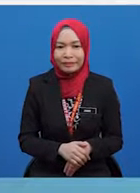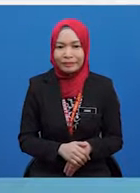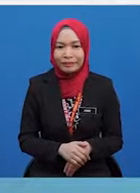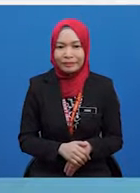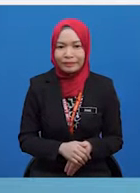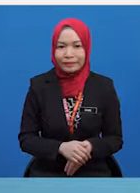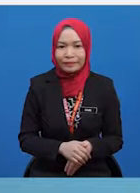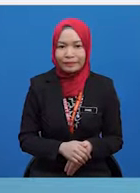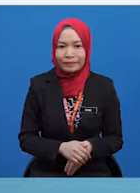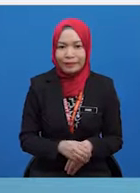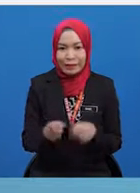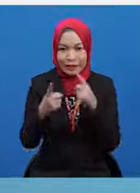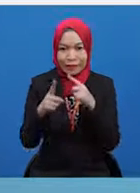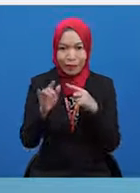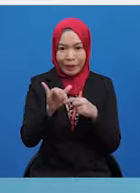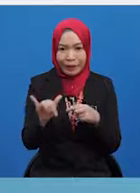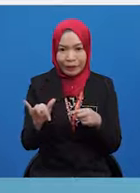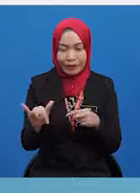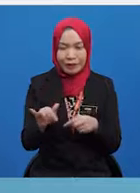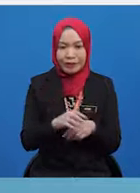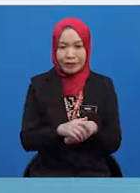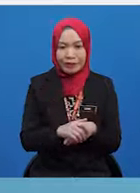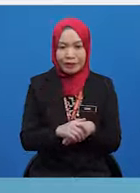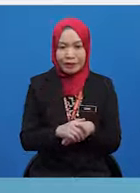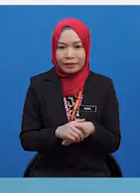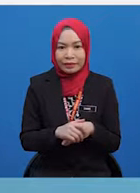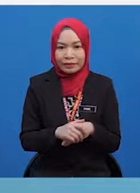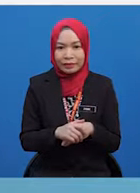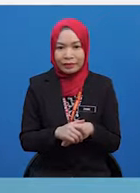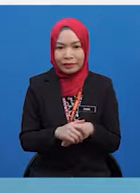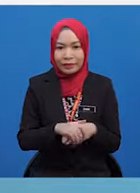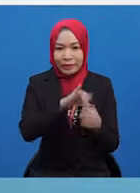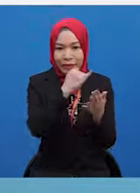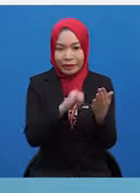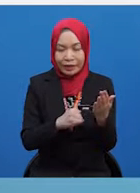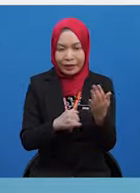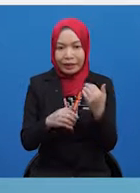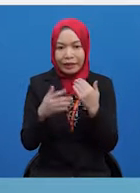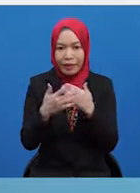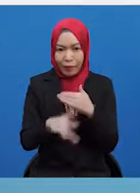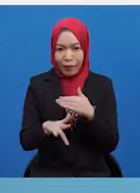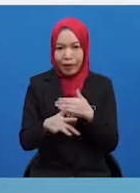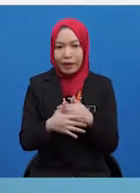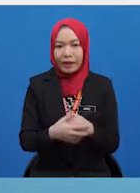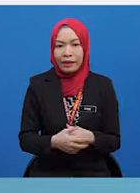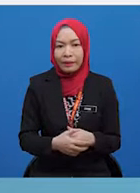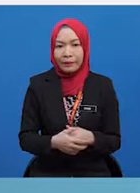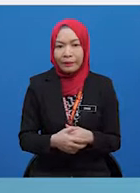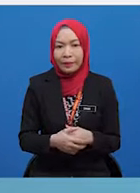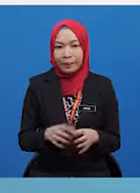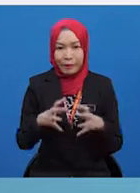Tiga peringkat lakaran idea itu ialah lakaran awal, perkembangan